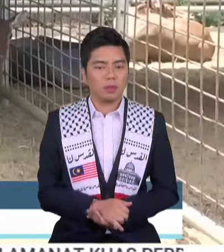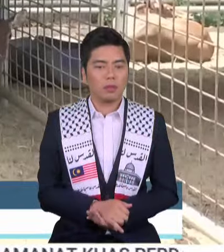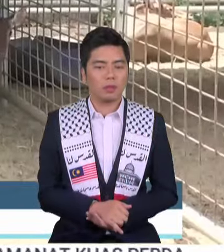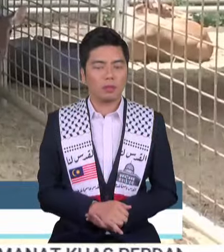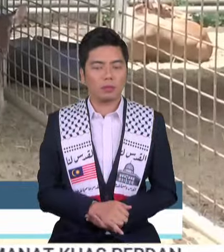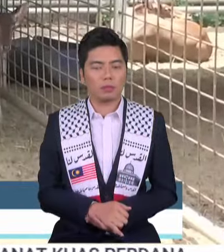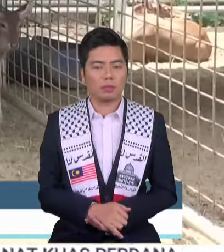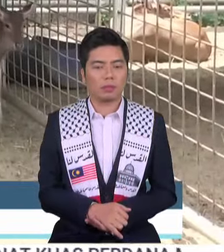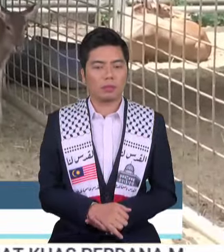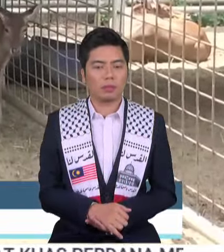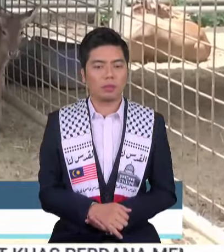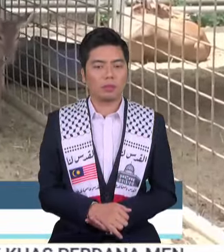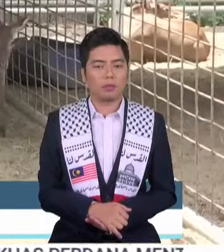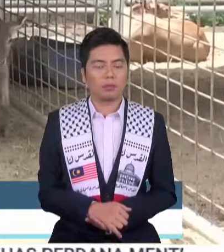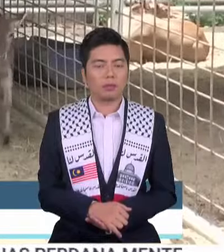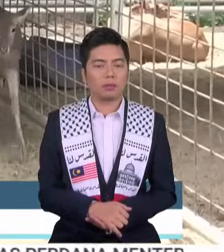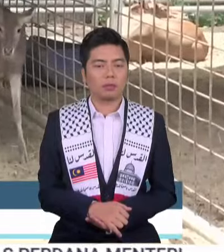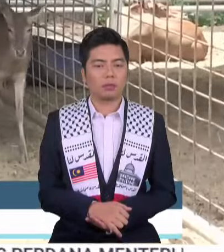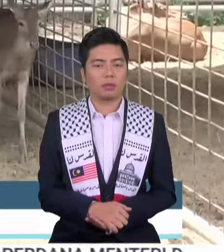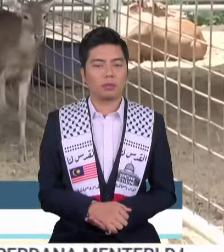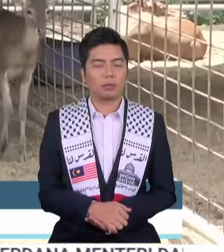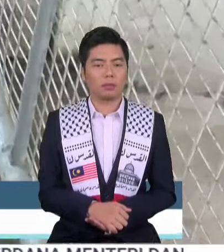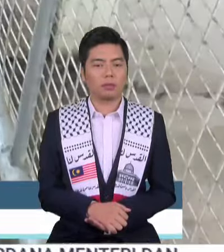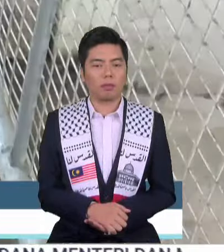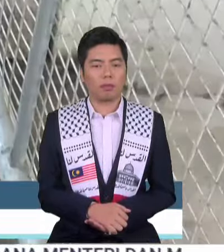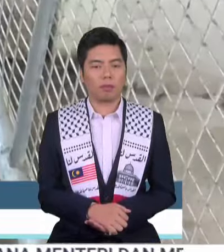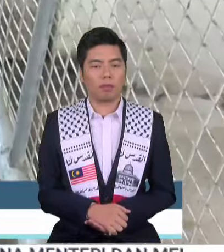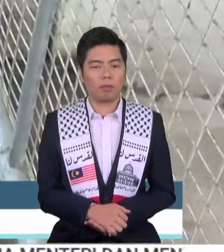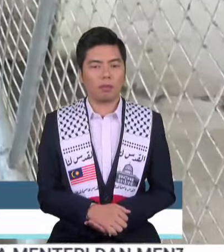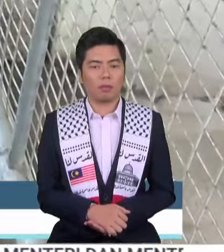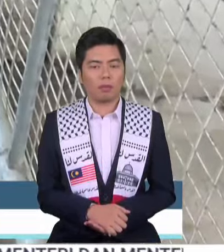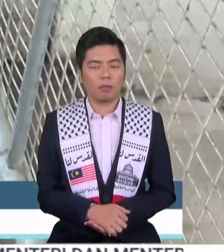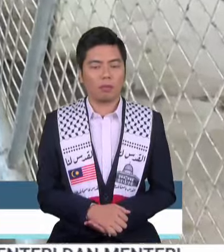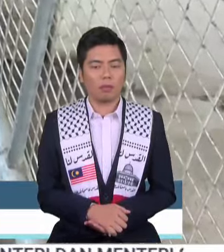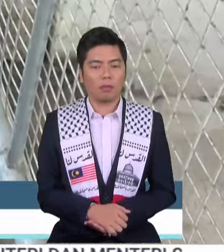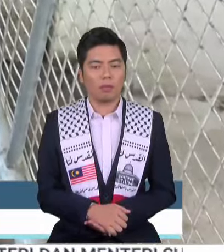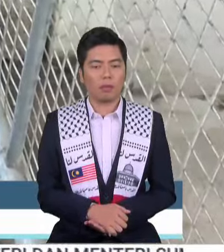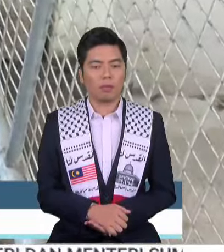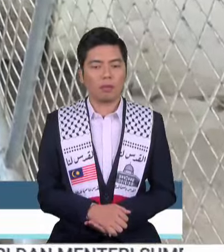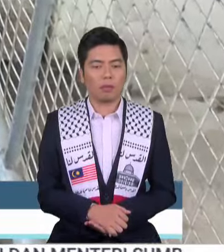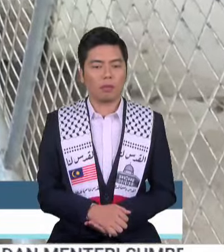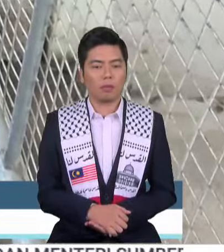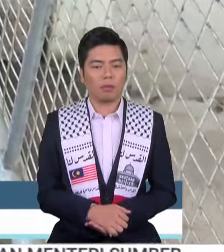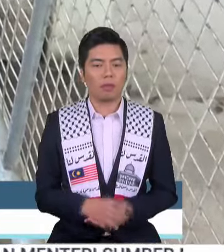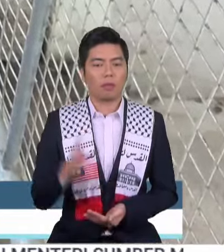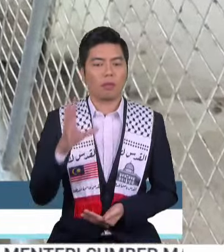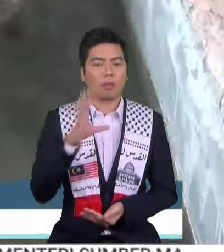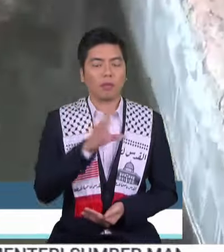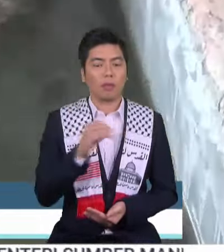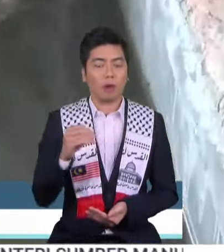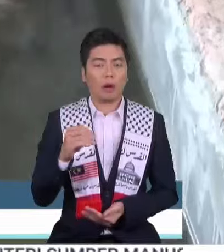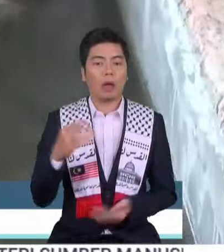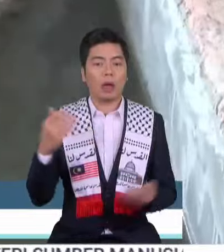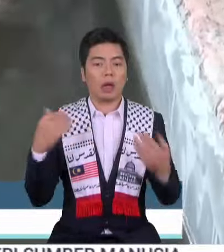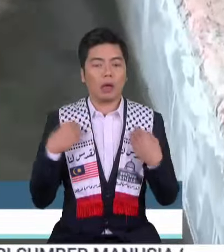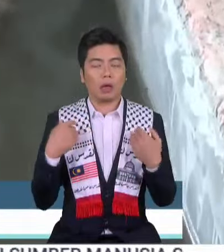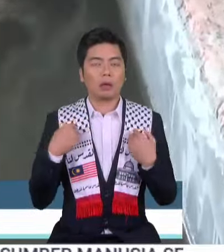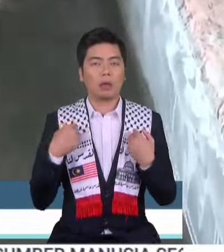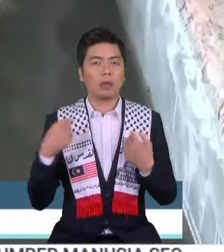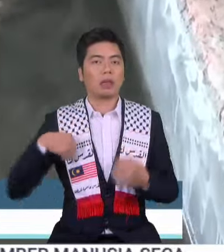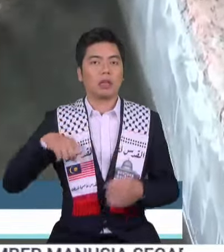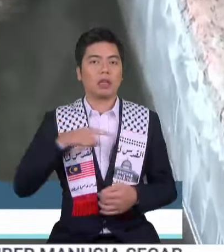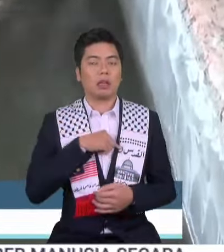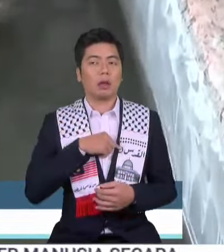dia tak boleh sesuai dengan boleh menyorok-menyorok. Ada juga yang kita tuan air batu dalam kolam